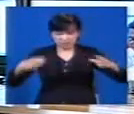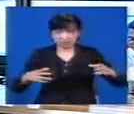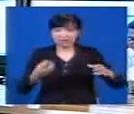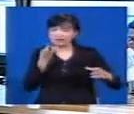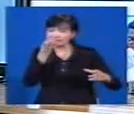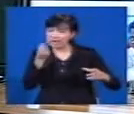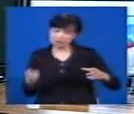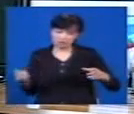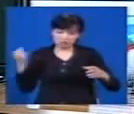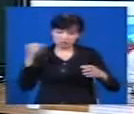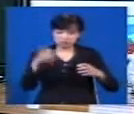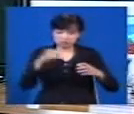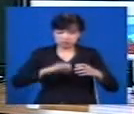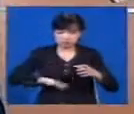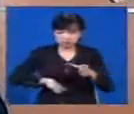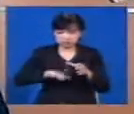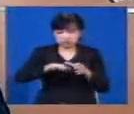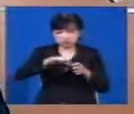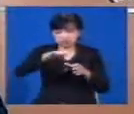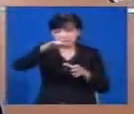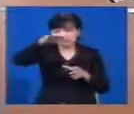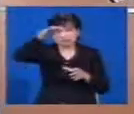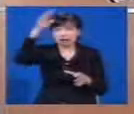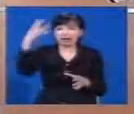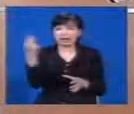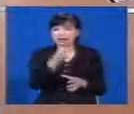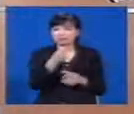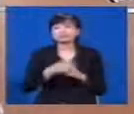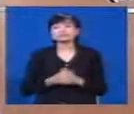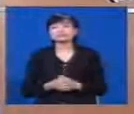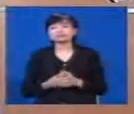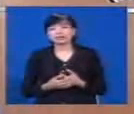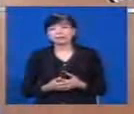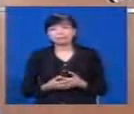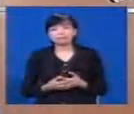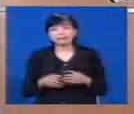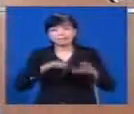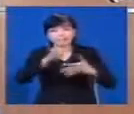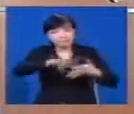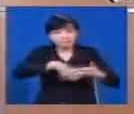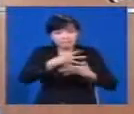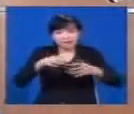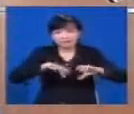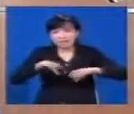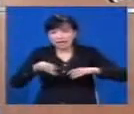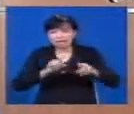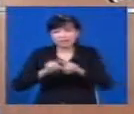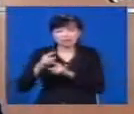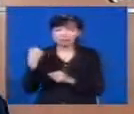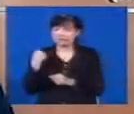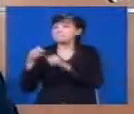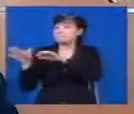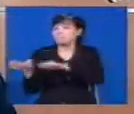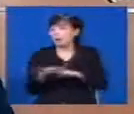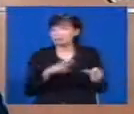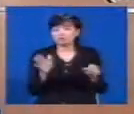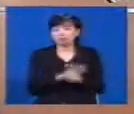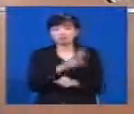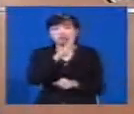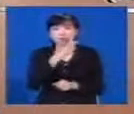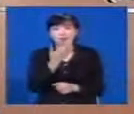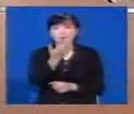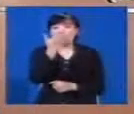เร็ว10เท่าของ Big Bang ครับ นะครับรวมทั้งอันสุดท้ายก็คือมีแผนในการบริหารจัดการคือแผนตอบโต้ภาวะฉุกเฉินในภาวะเกิดวิก